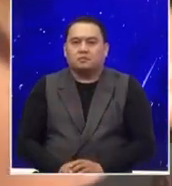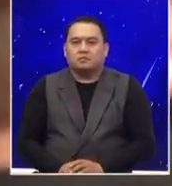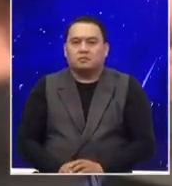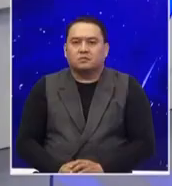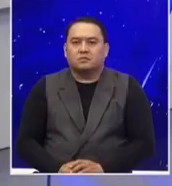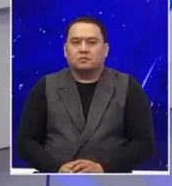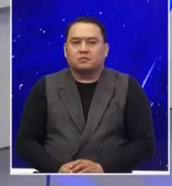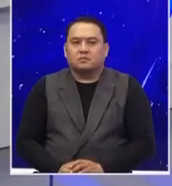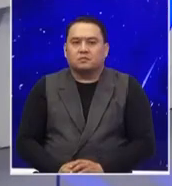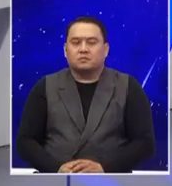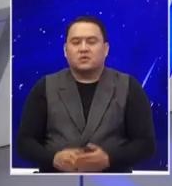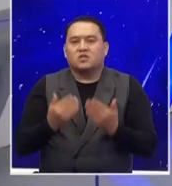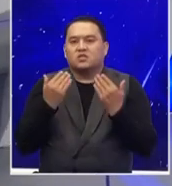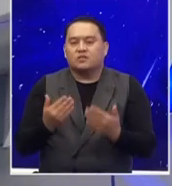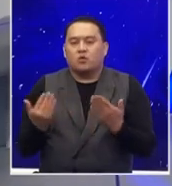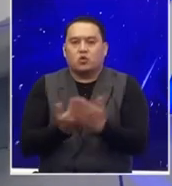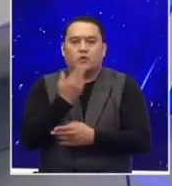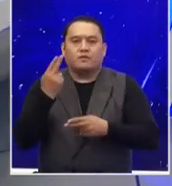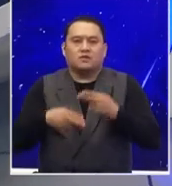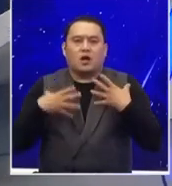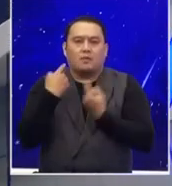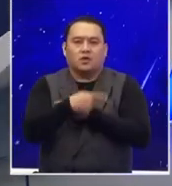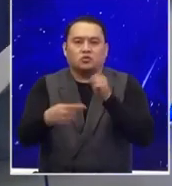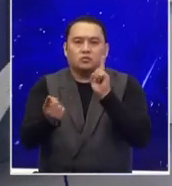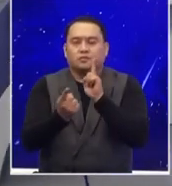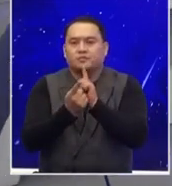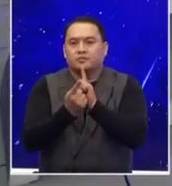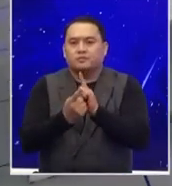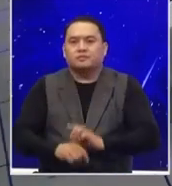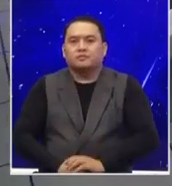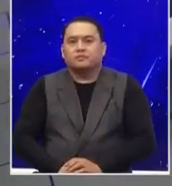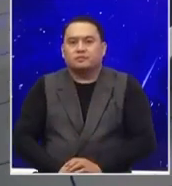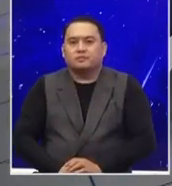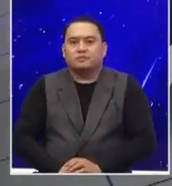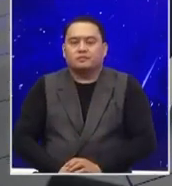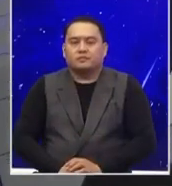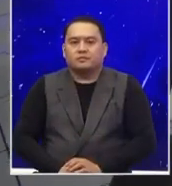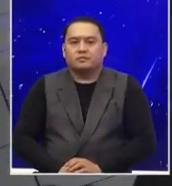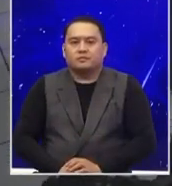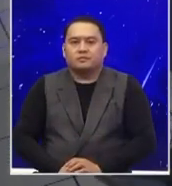Это были все новости к этому часу. Я с вами прощаюсь. До свидания.